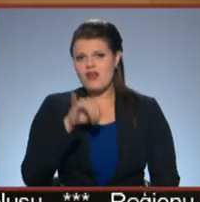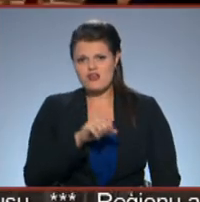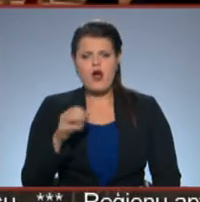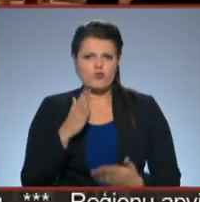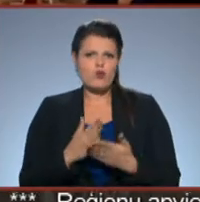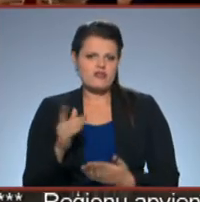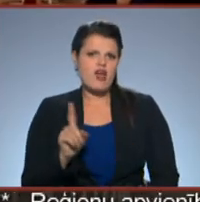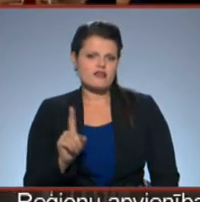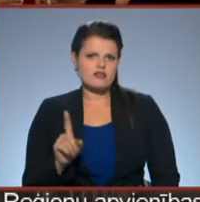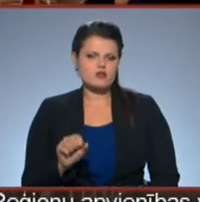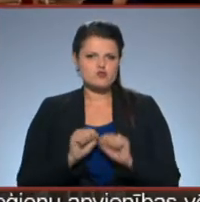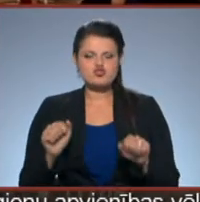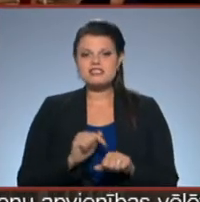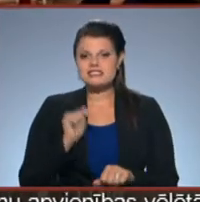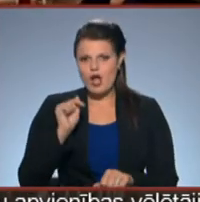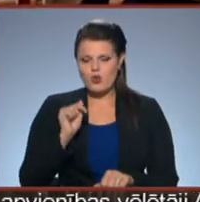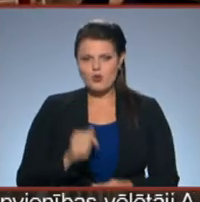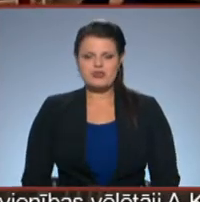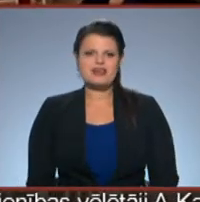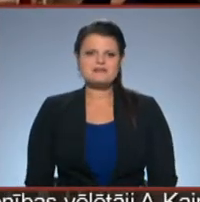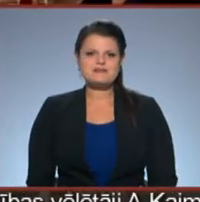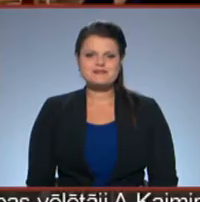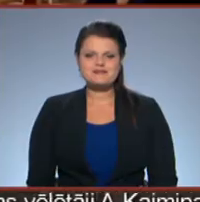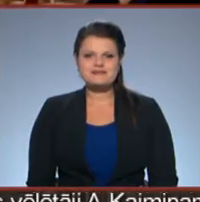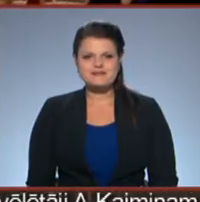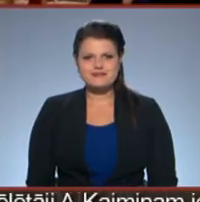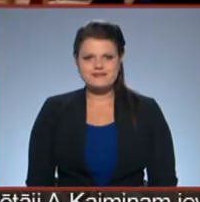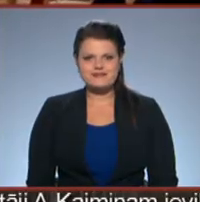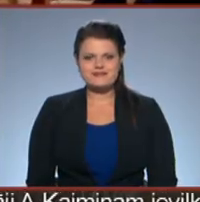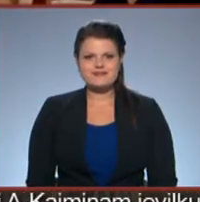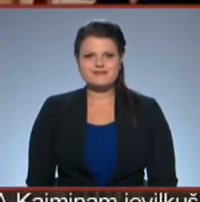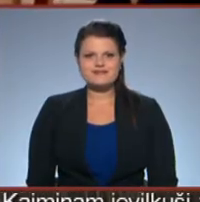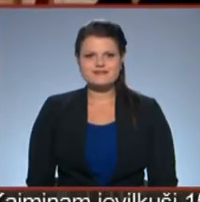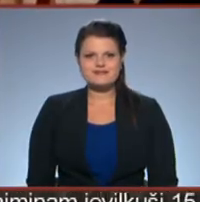noteikti. Ilze Nagla, Guntars Birznieks, Latvijas televīzija no Briseles.